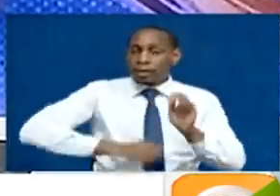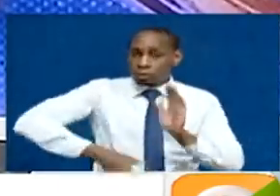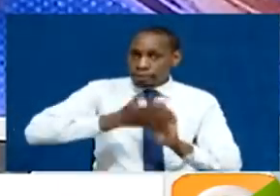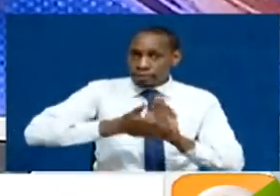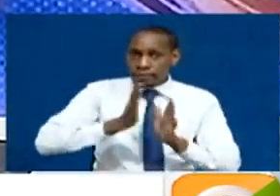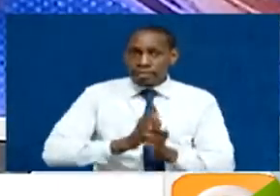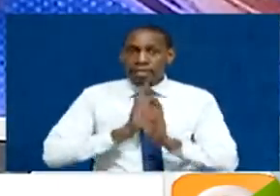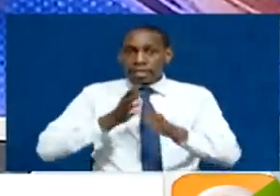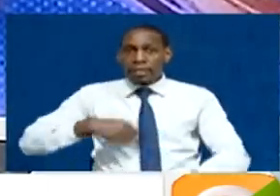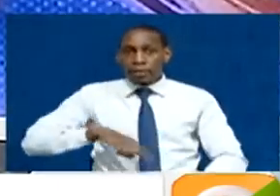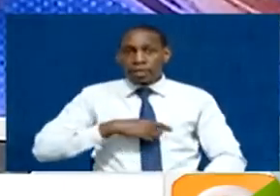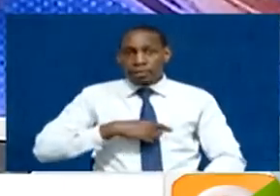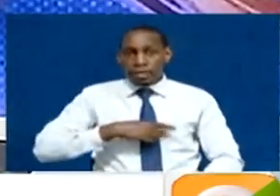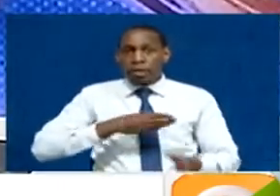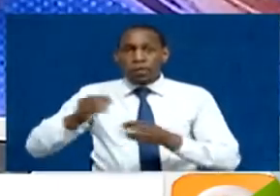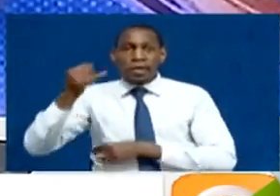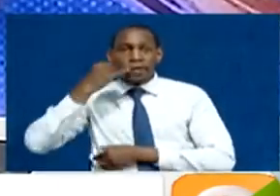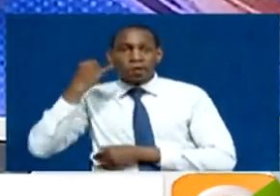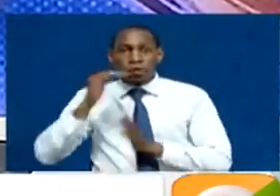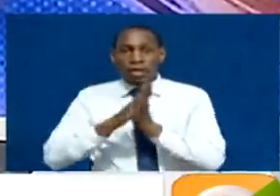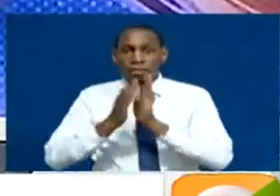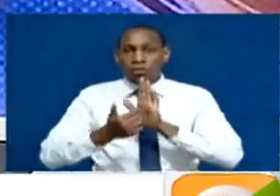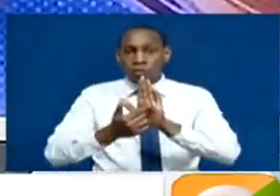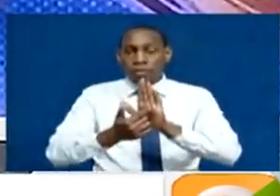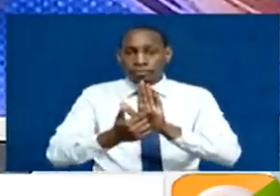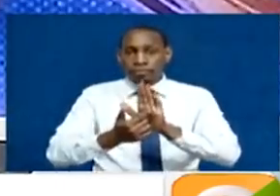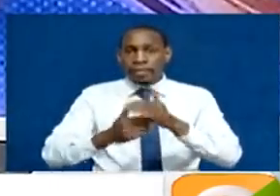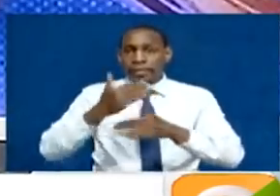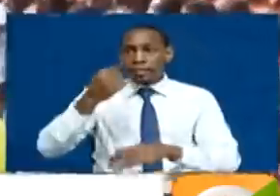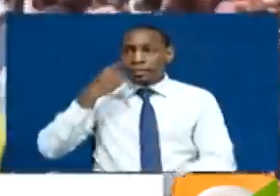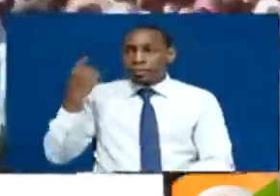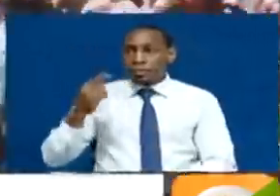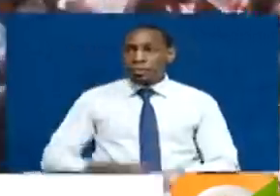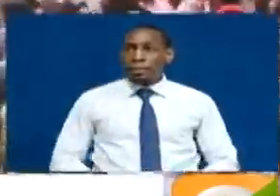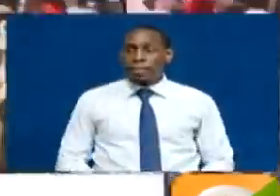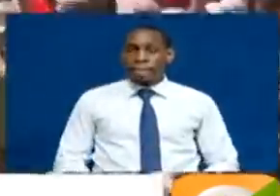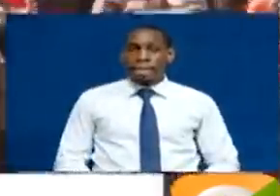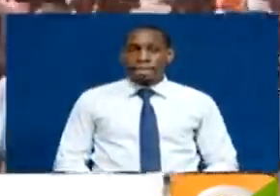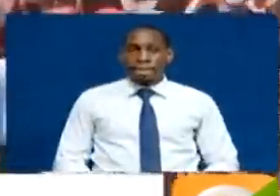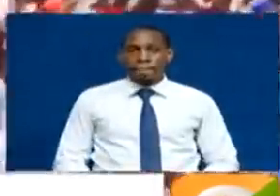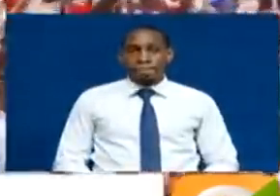dharura. Stephen Leto alikuwa huko na ameandaa taarifa hii.